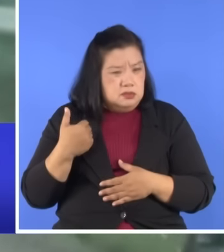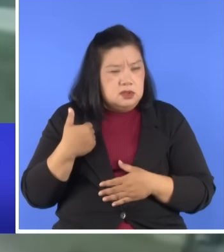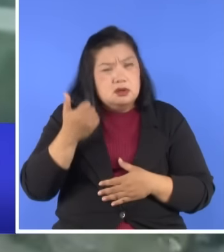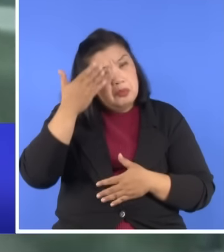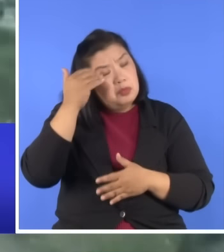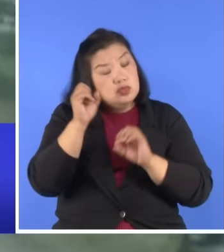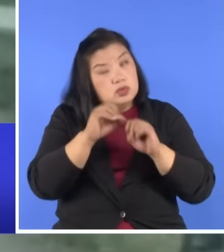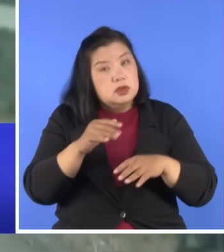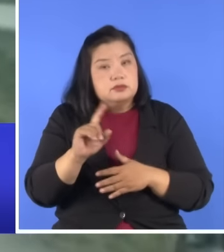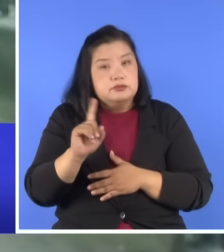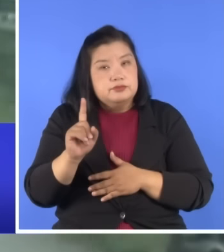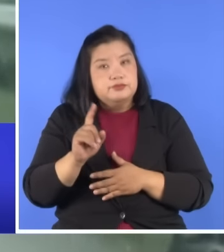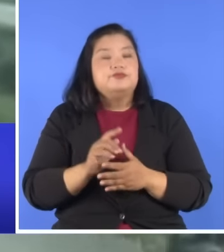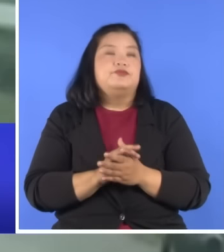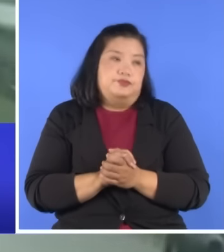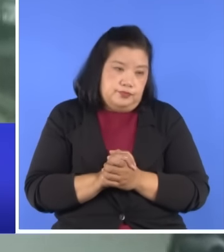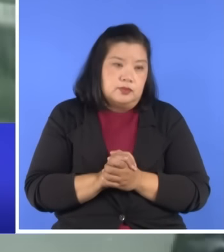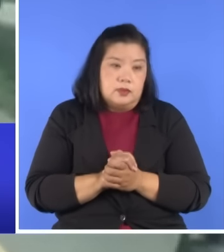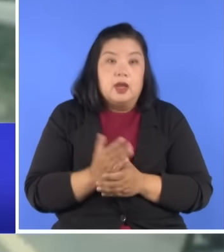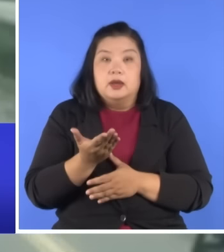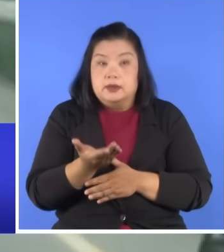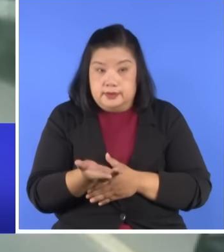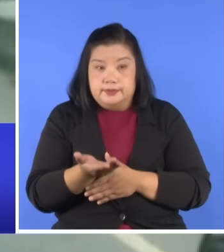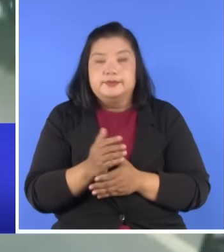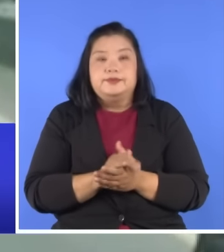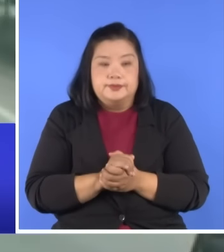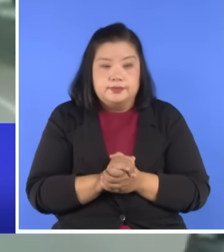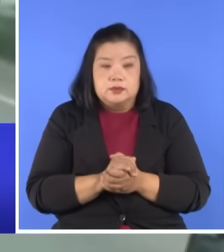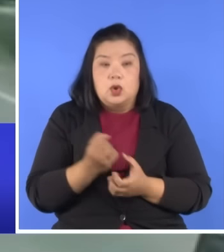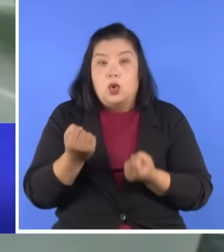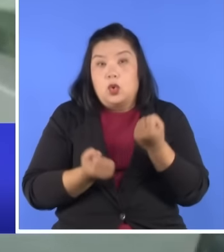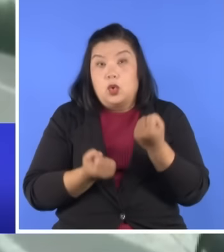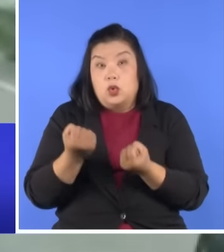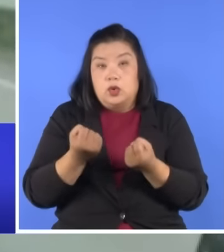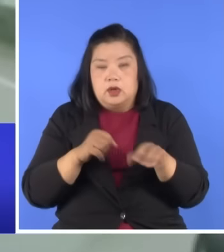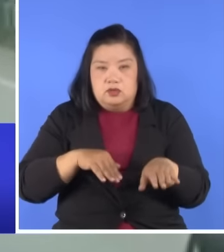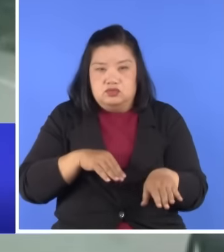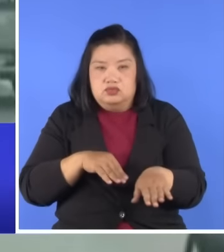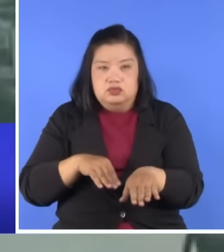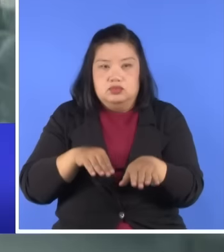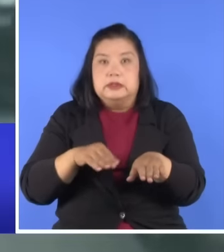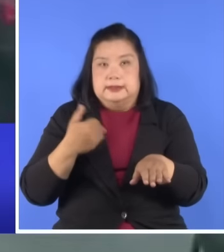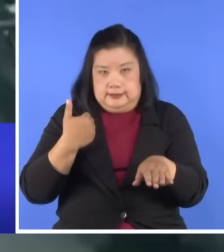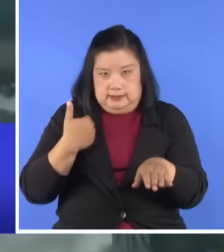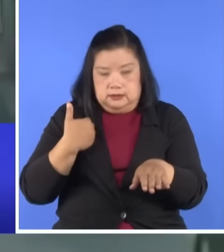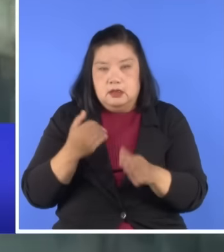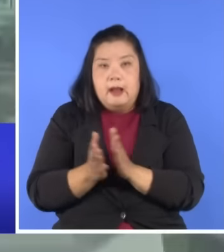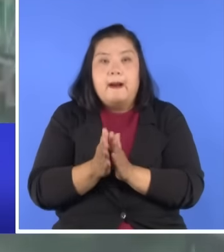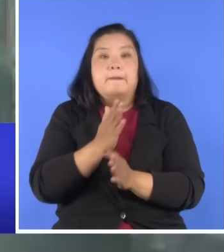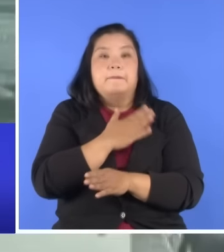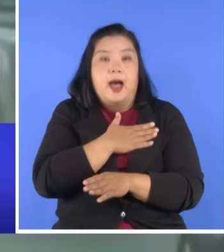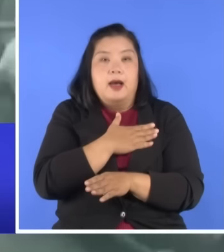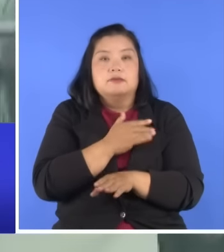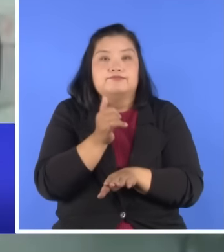มองหรือยังไงนะคะคือภาพเหตุการณ์ที่เราเห็นอยู่เนี่ยค่ะรถฉุกเฉินกำลังนำพระสมมากออกจากวัดในตำบลหัวสำโรงอำเภอ